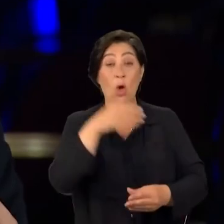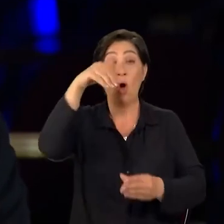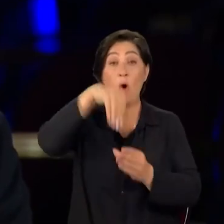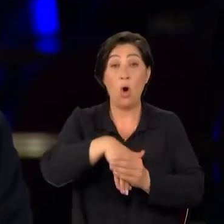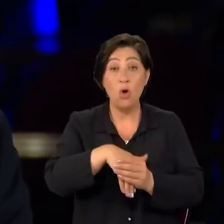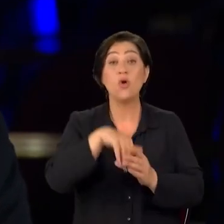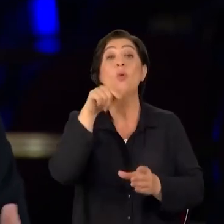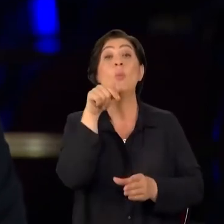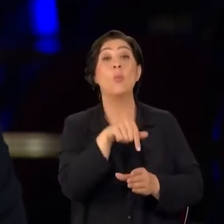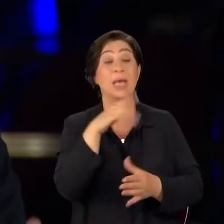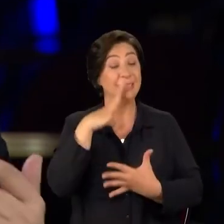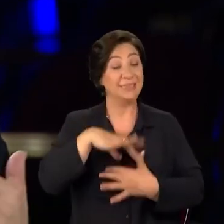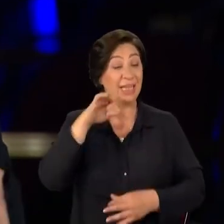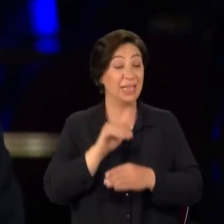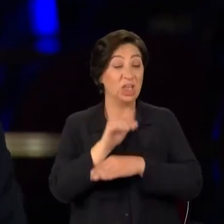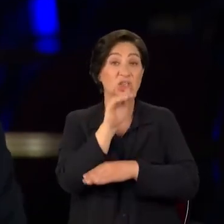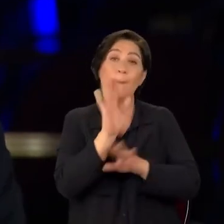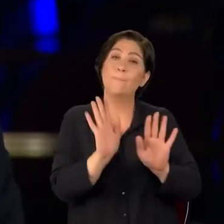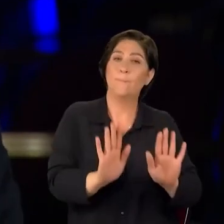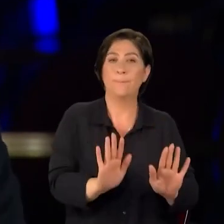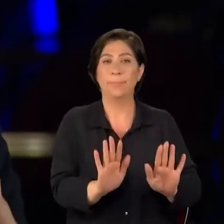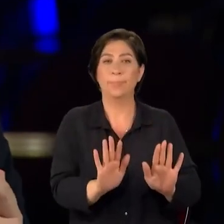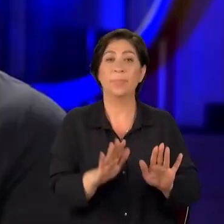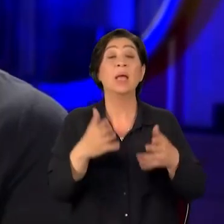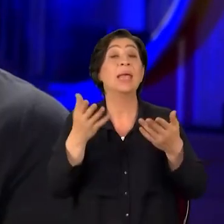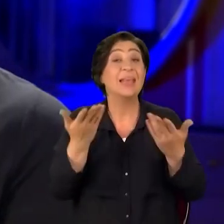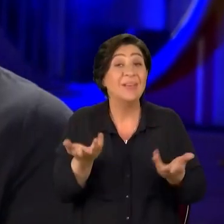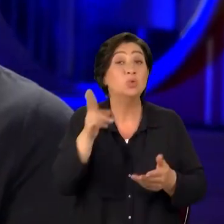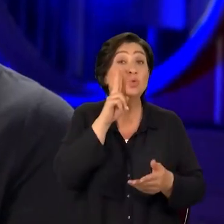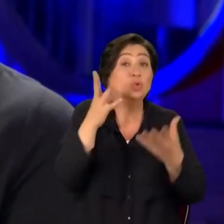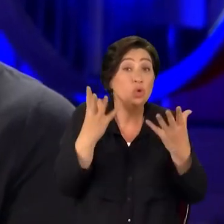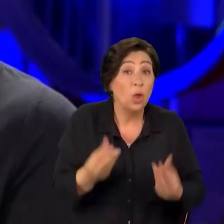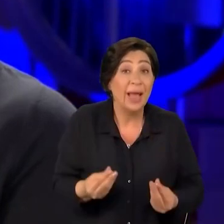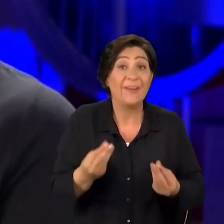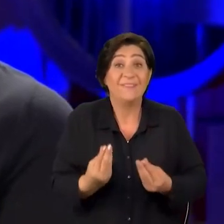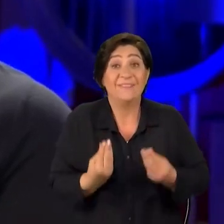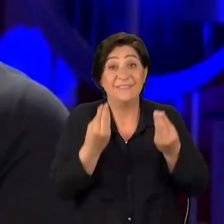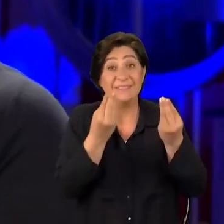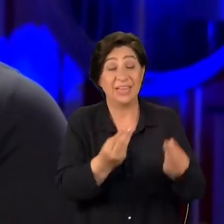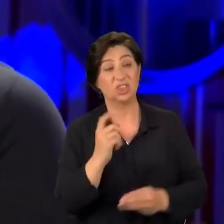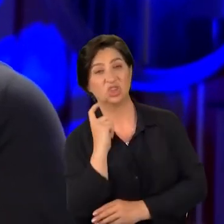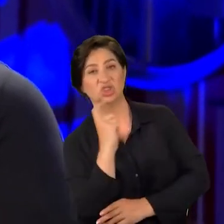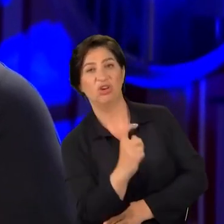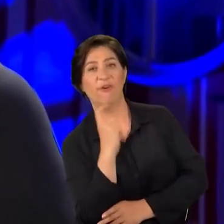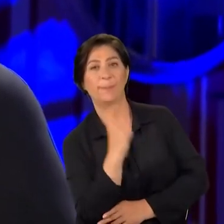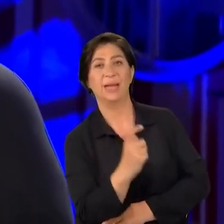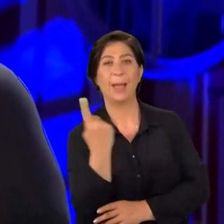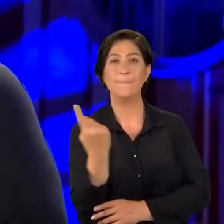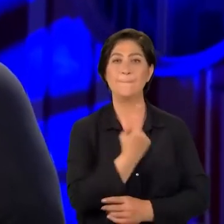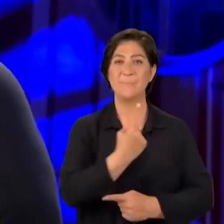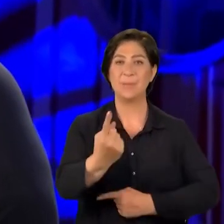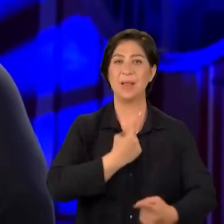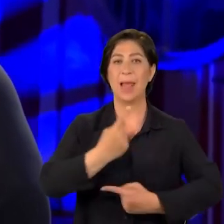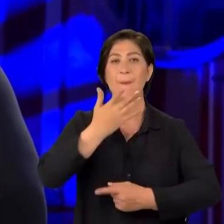verdikleri oylar, bu insanların yaşam tarzları ve netice itibariyle verdikleri